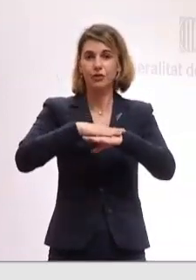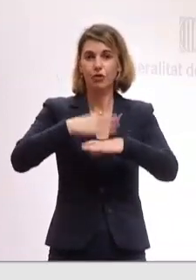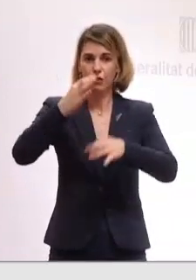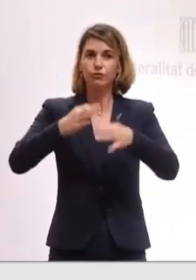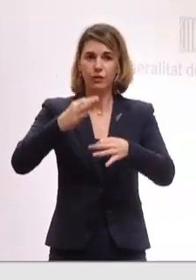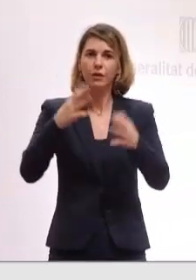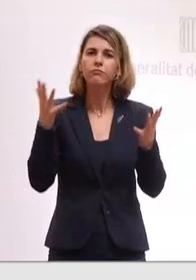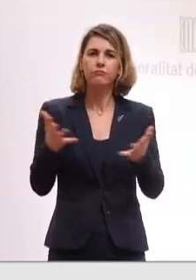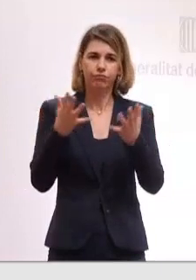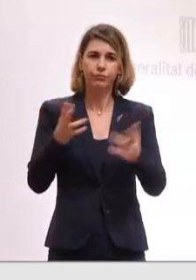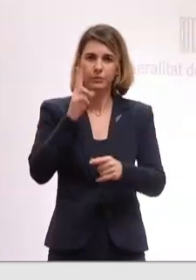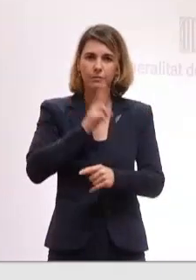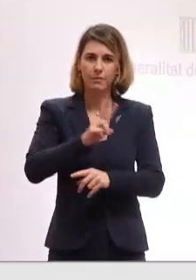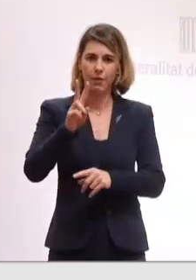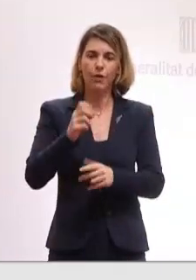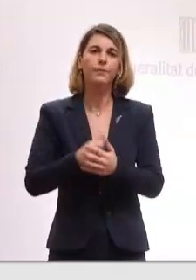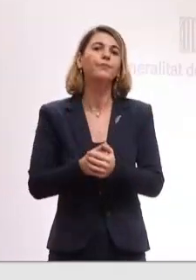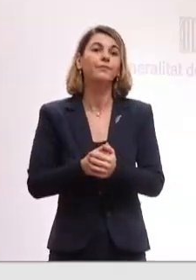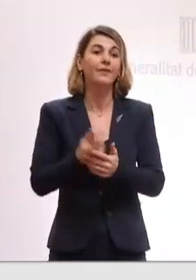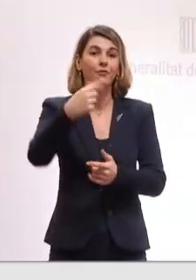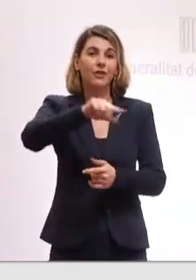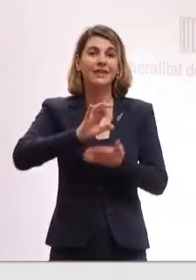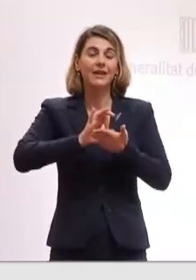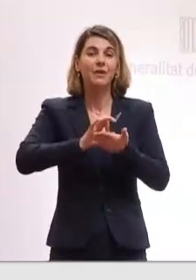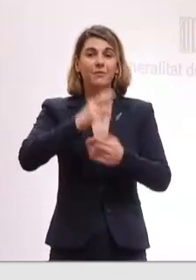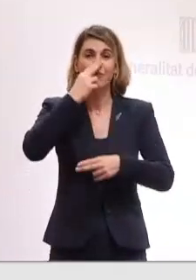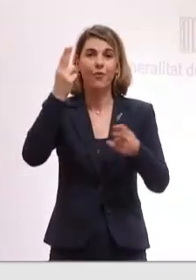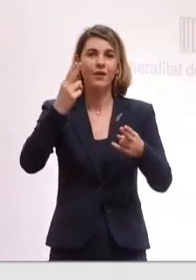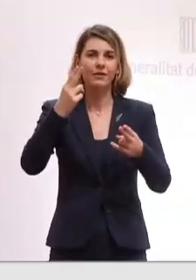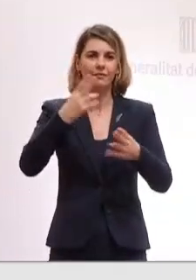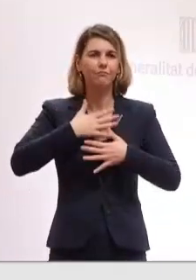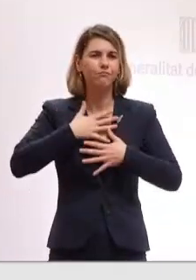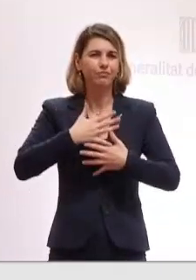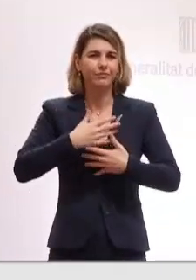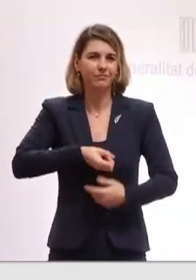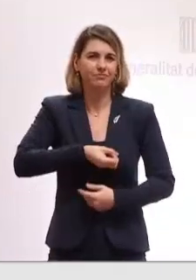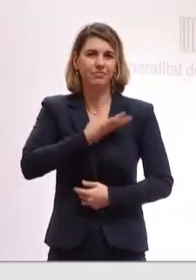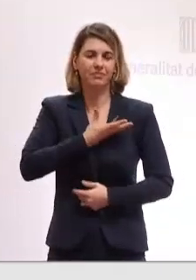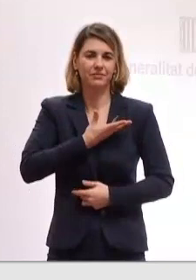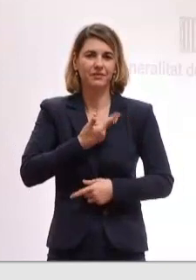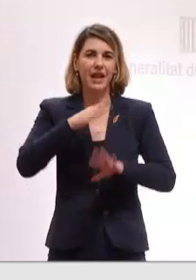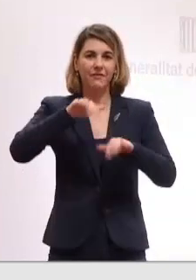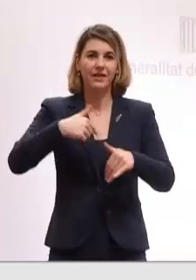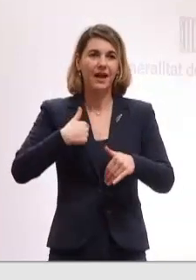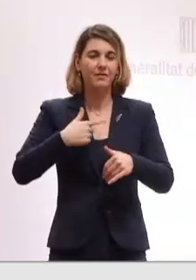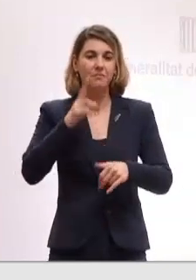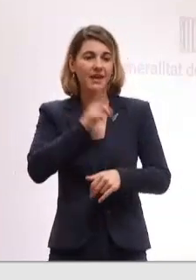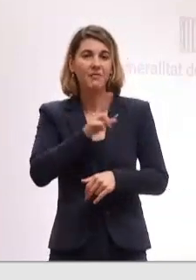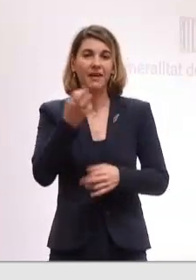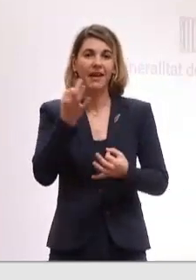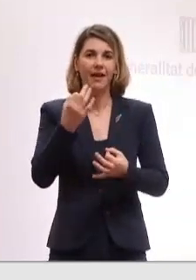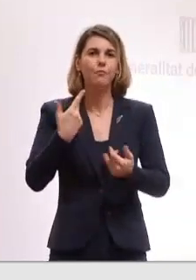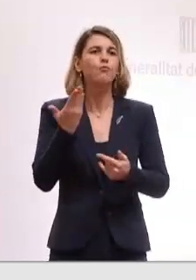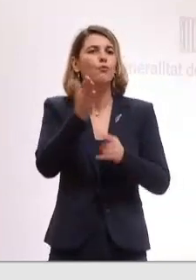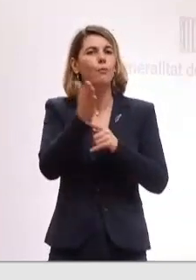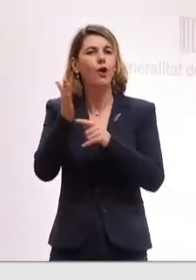justícia. La vostra vocació de servei públic ha estat exemplar i es tradueix en propostes i